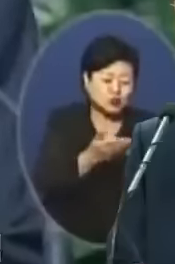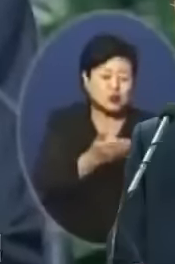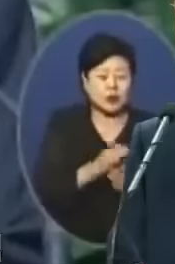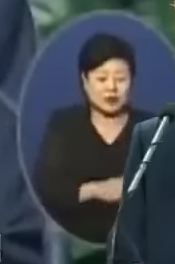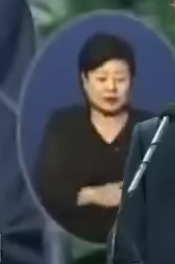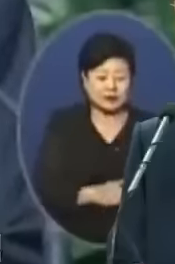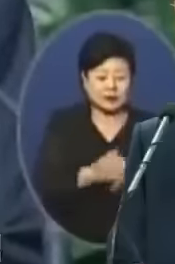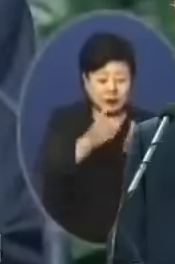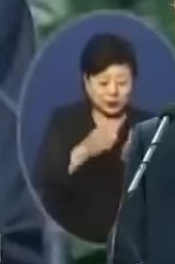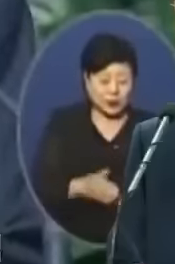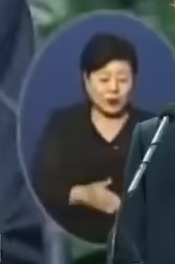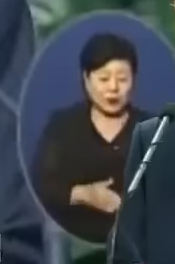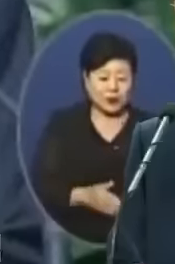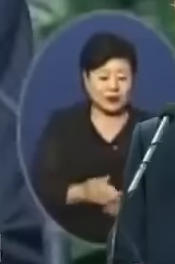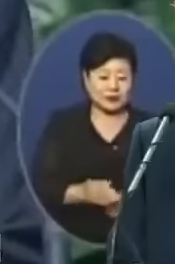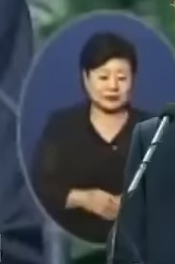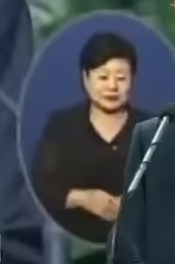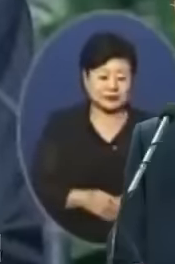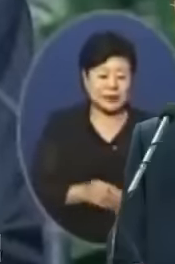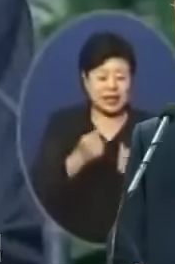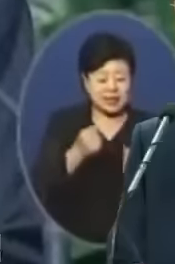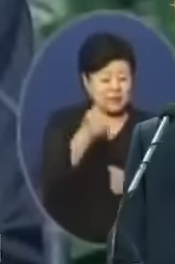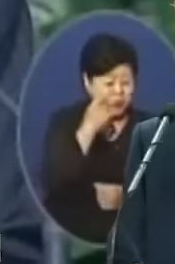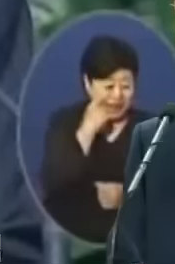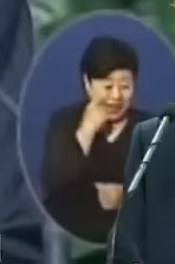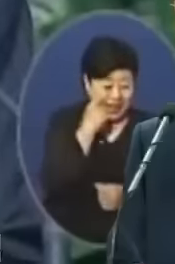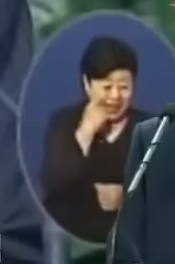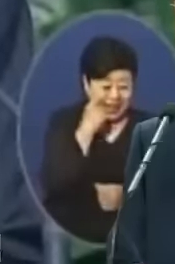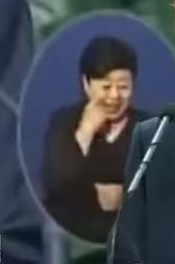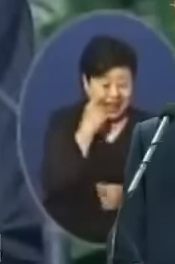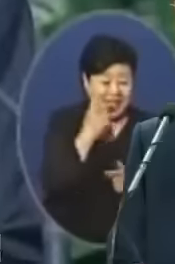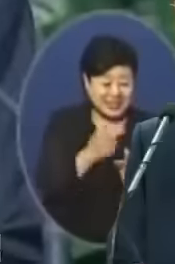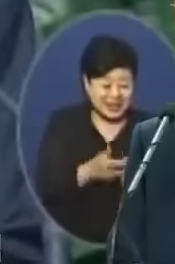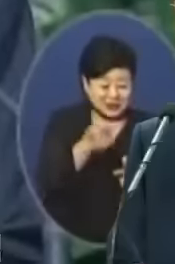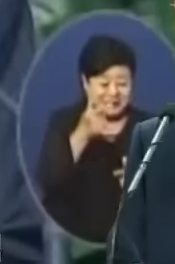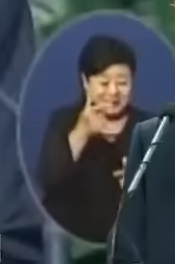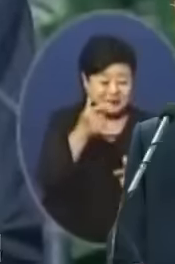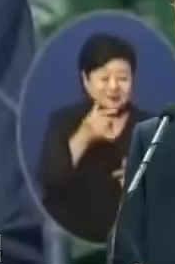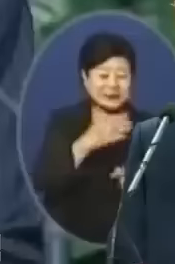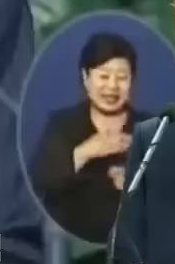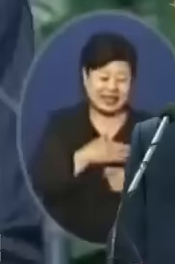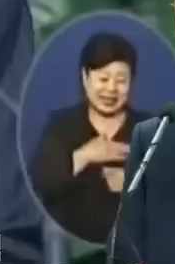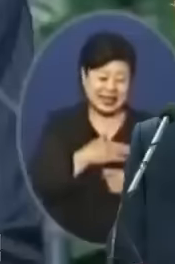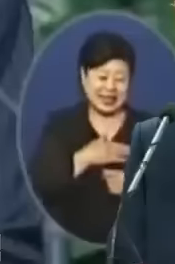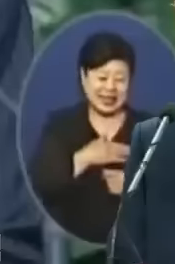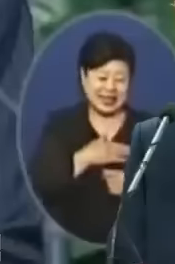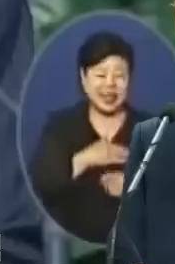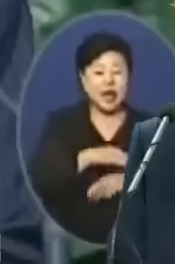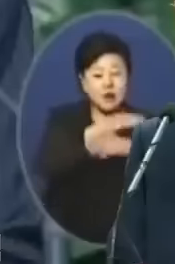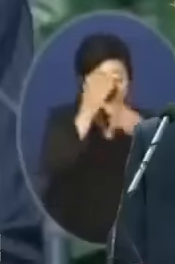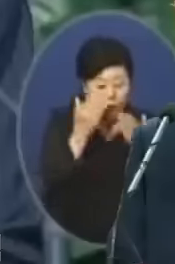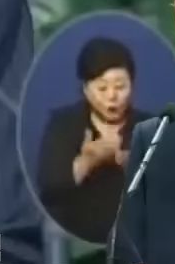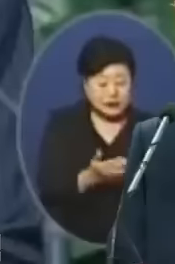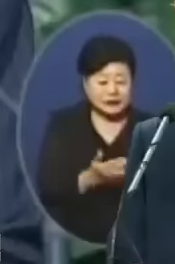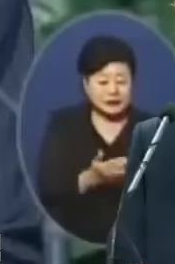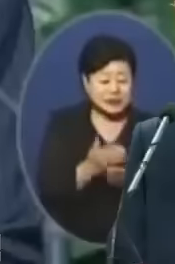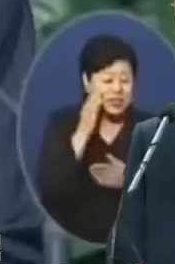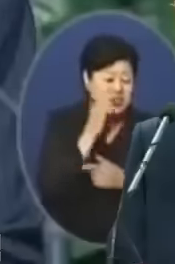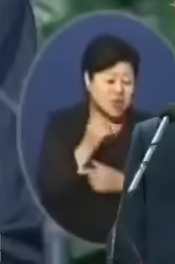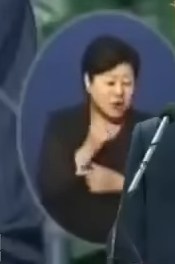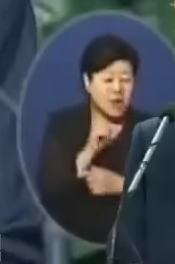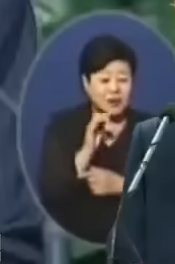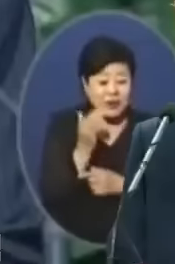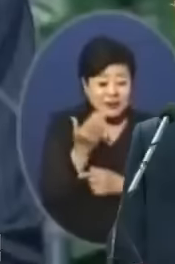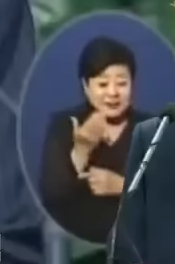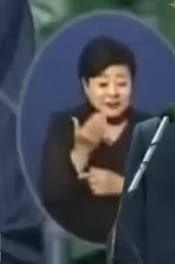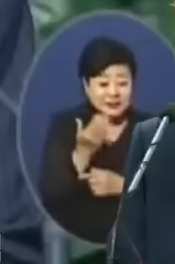올려주셔서 그를 통해서 열매했습니다. 내 힘으로는 못합니다. 예수님이 나에게 모든 열매맺을 수